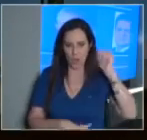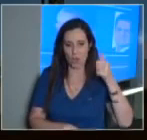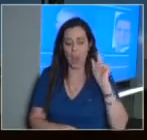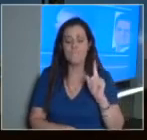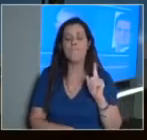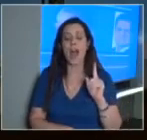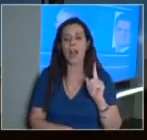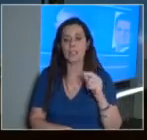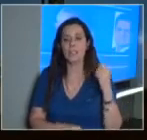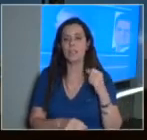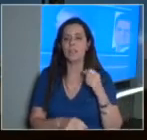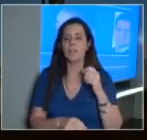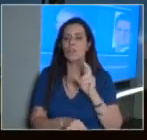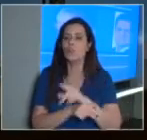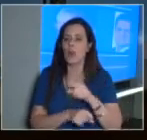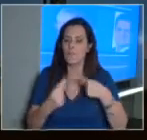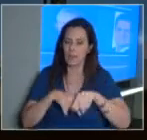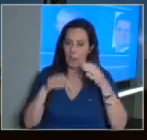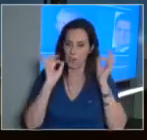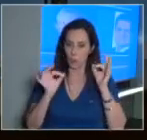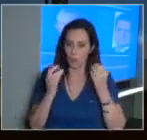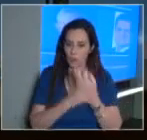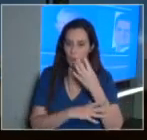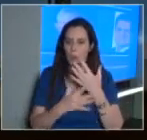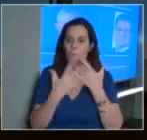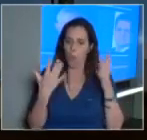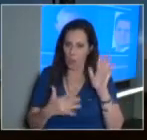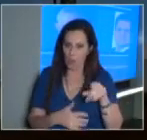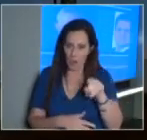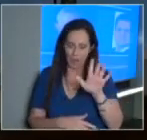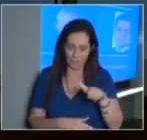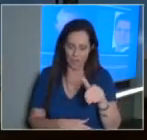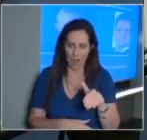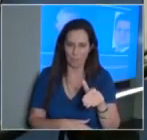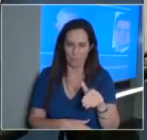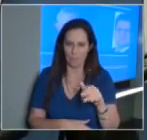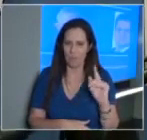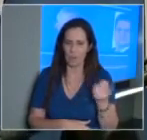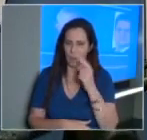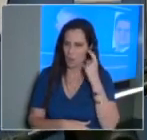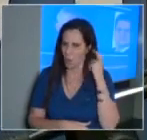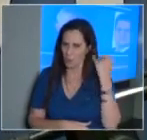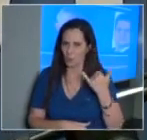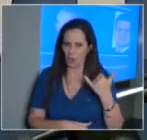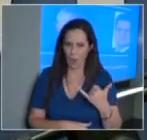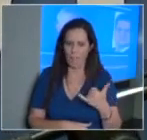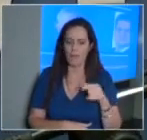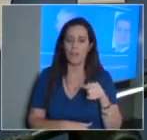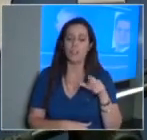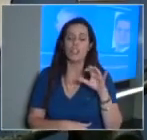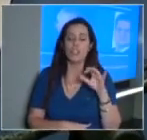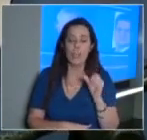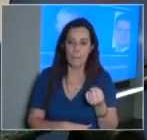ואז נאגן ונבצר אותו בוועדה מיוחדת שנקים. ברור גם לך וגם לכל מי ששומע אותנו עכשיו,